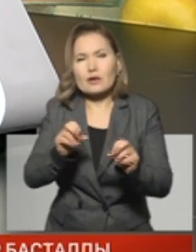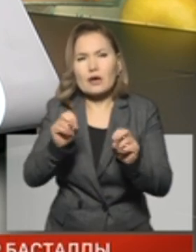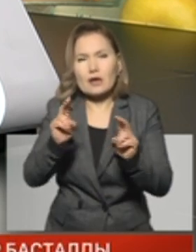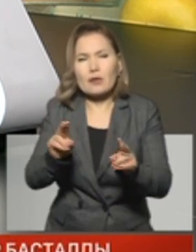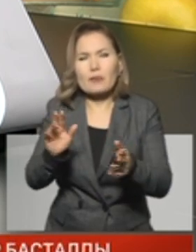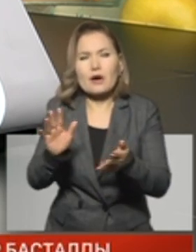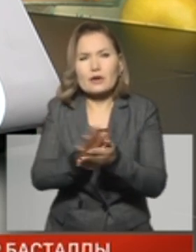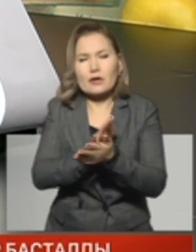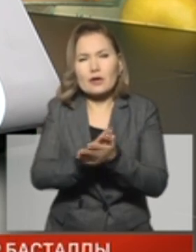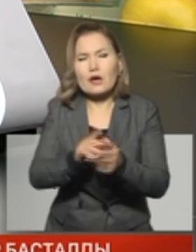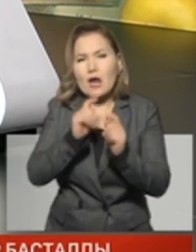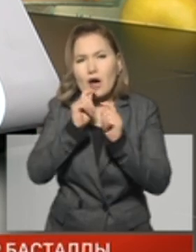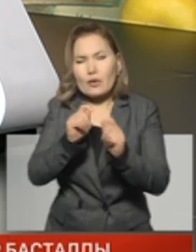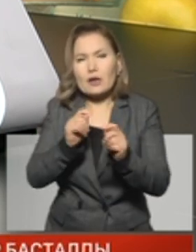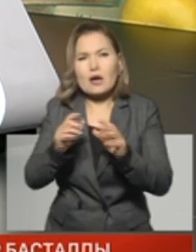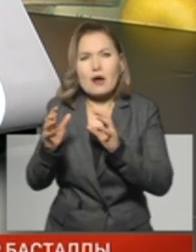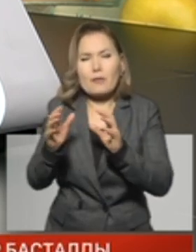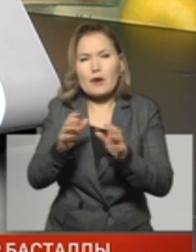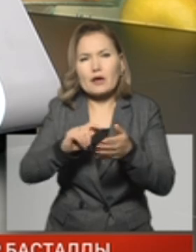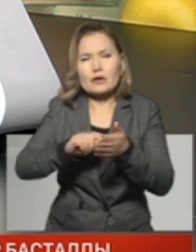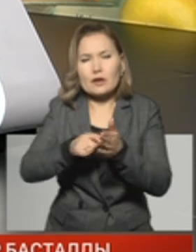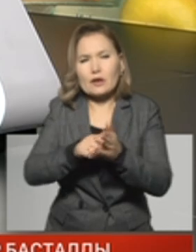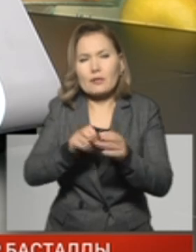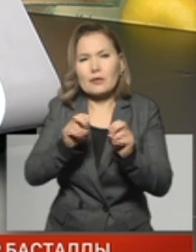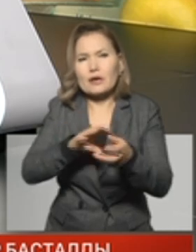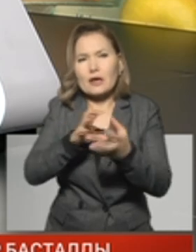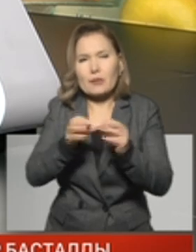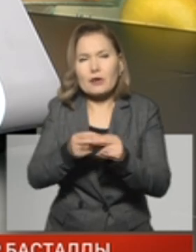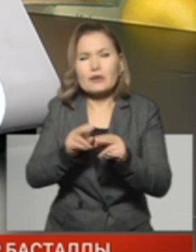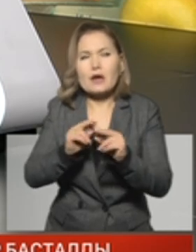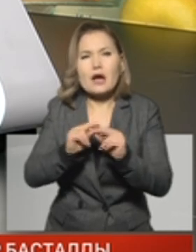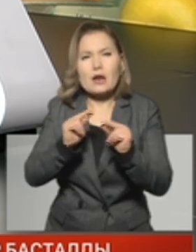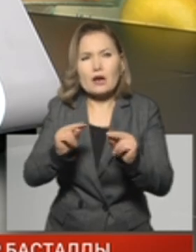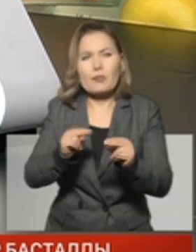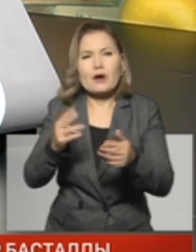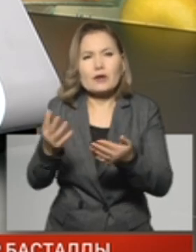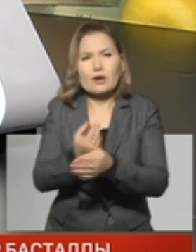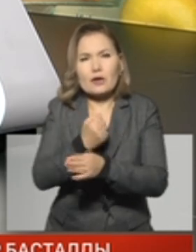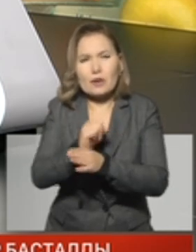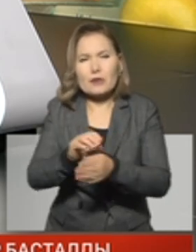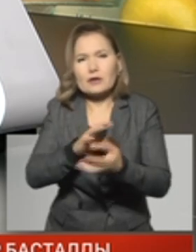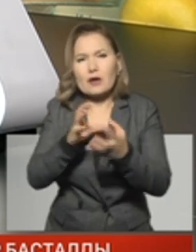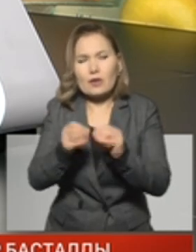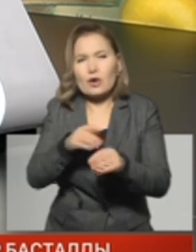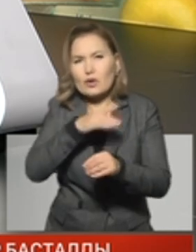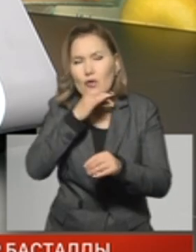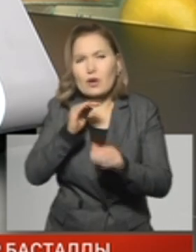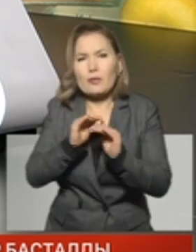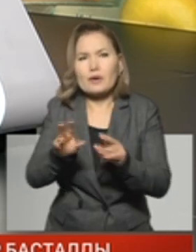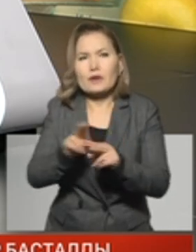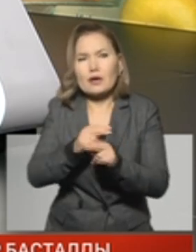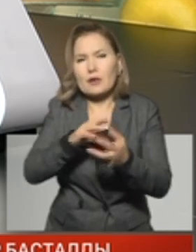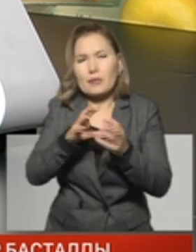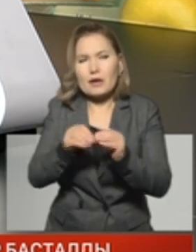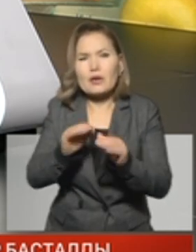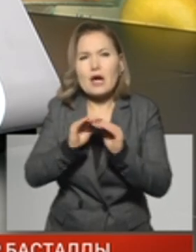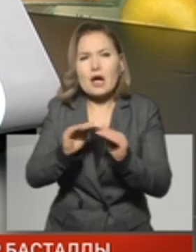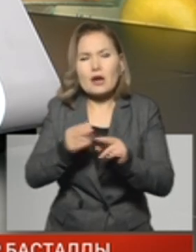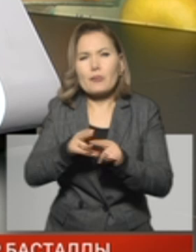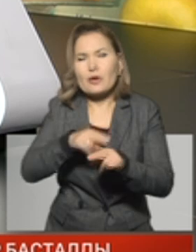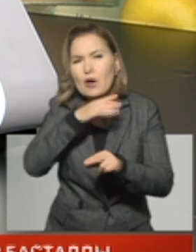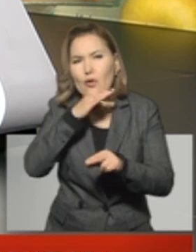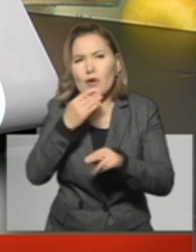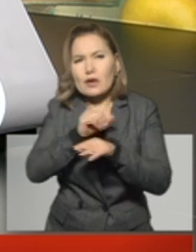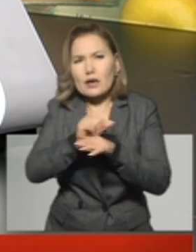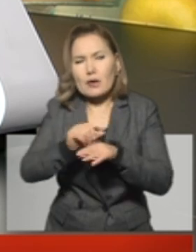тартылды. Түркістан білім инновация лицейінің география пәні мұғалімінің жеткен жетістігі тек болғана емес. Осы күні оның шәкірттері